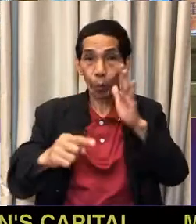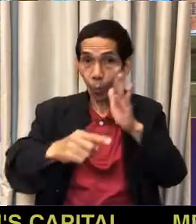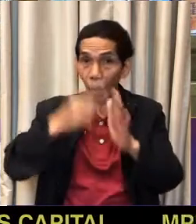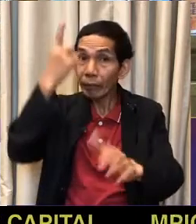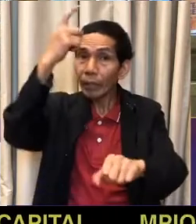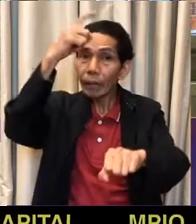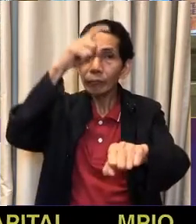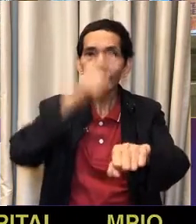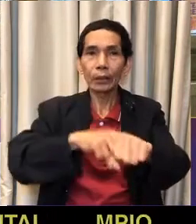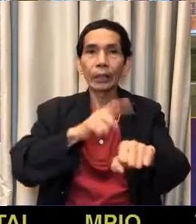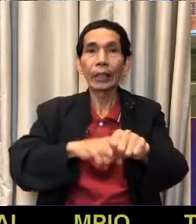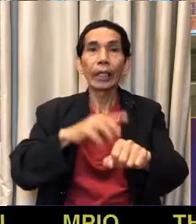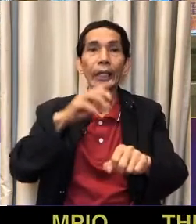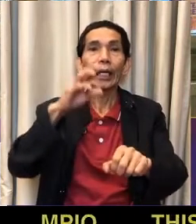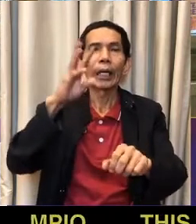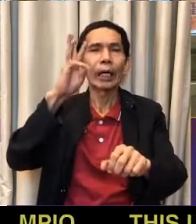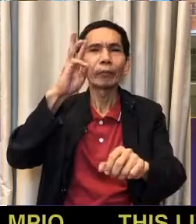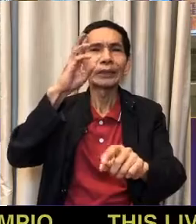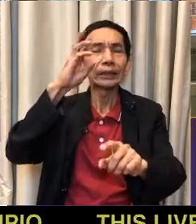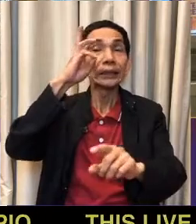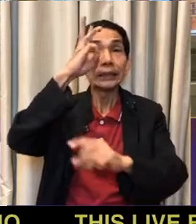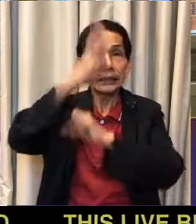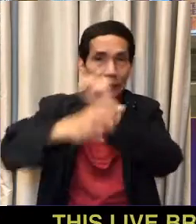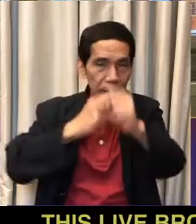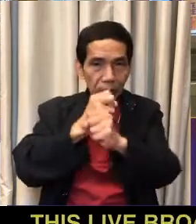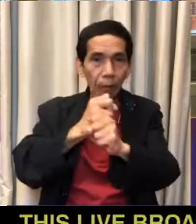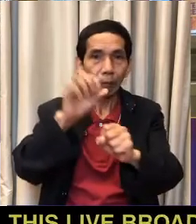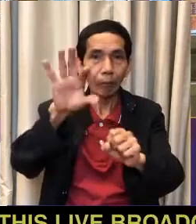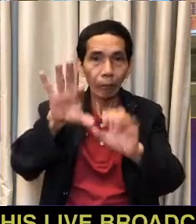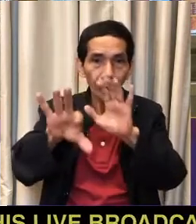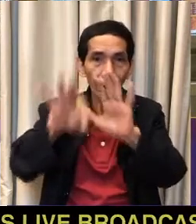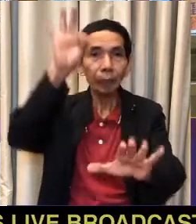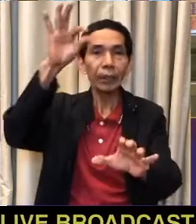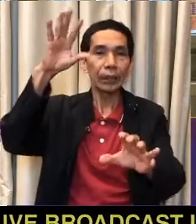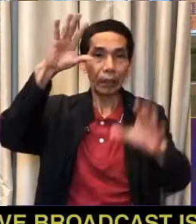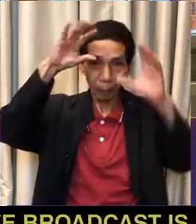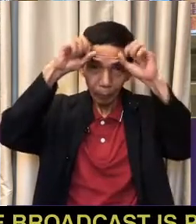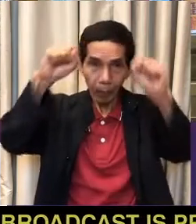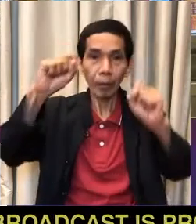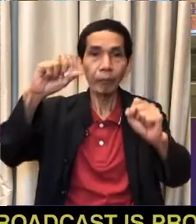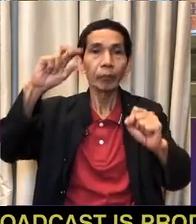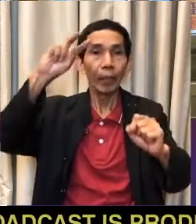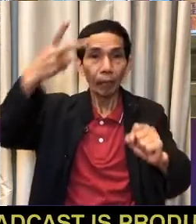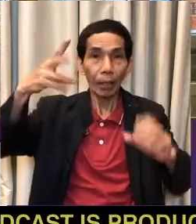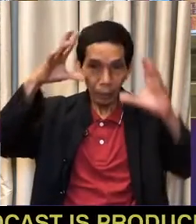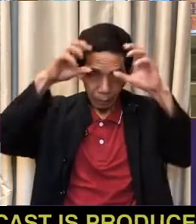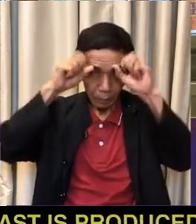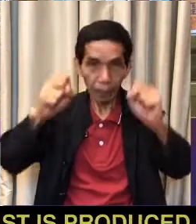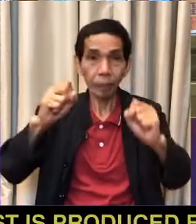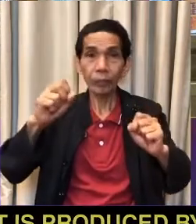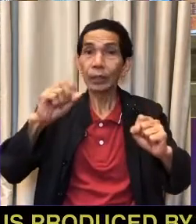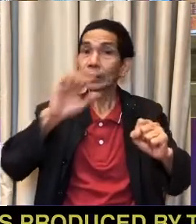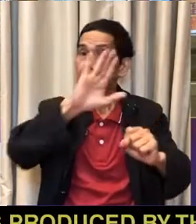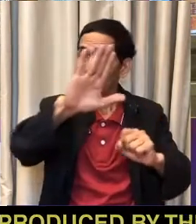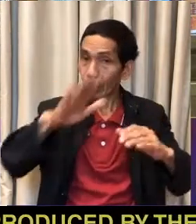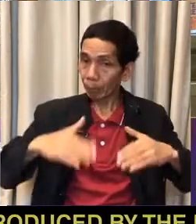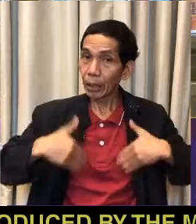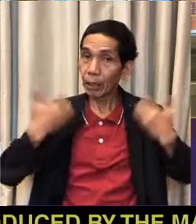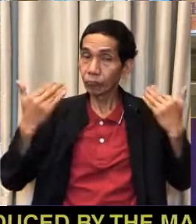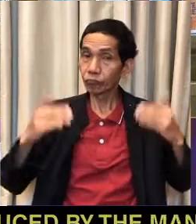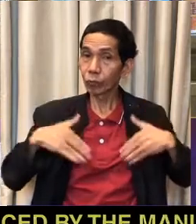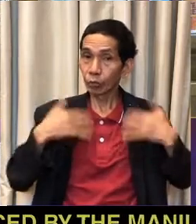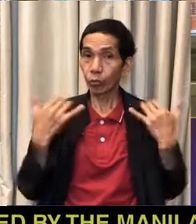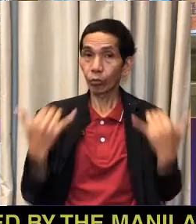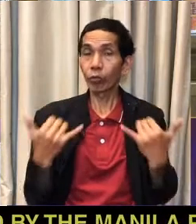ha? Tuwing 6 na taon lang yan ang pagpili ng Pangulo ng Bansa at Vice Presidente. Kaya sa mga kabataan,